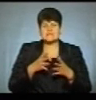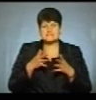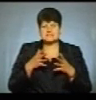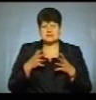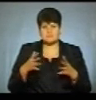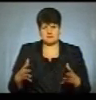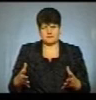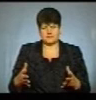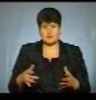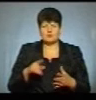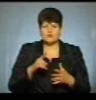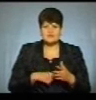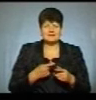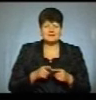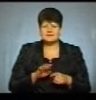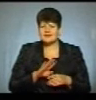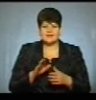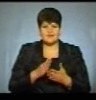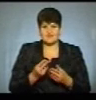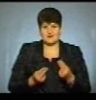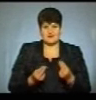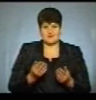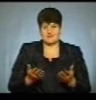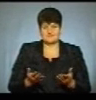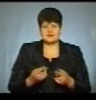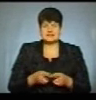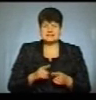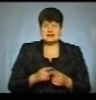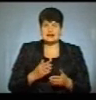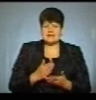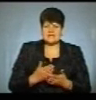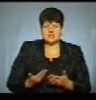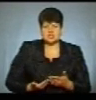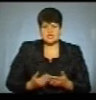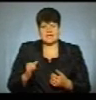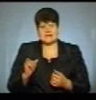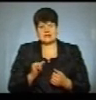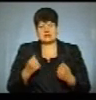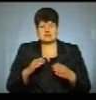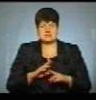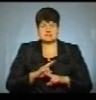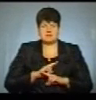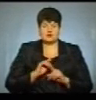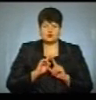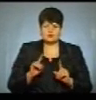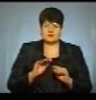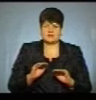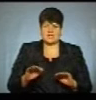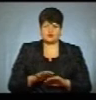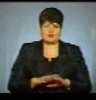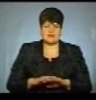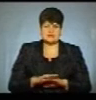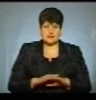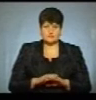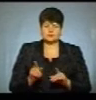просто, тому що, повірте, це не є гра. Це є життя і смерть, особливо в дитячому населенні.